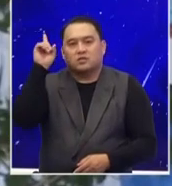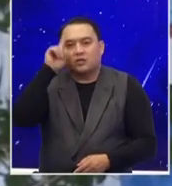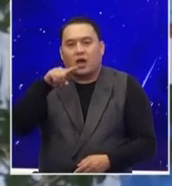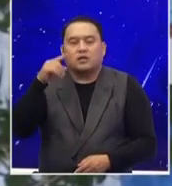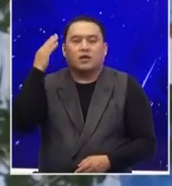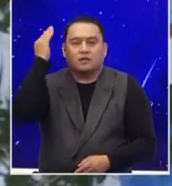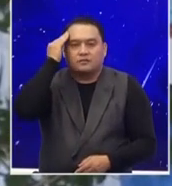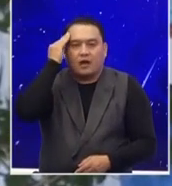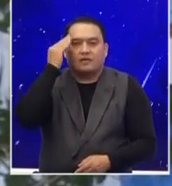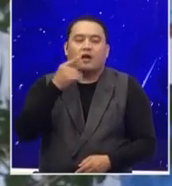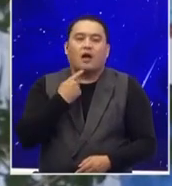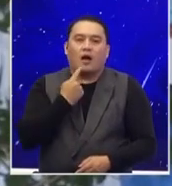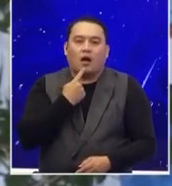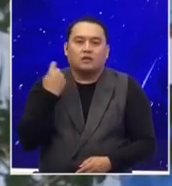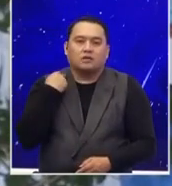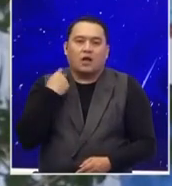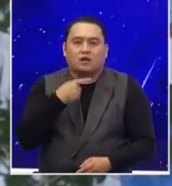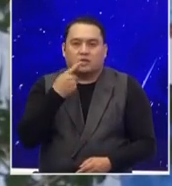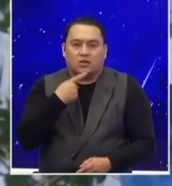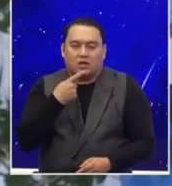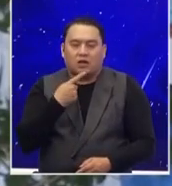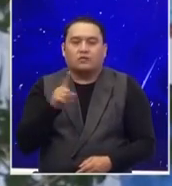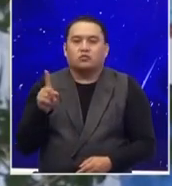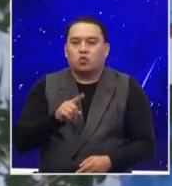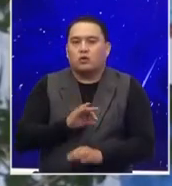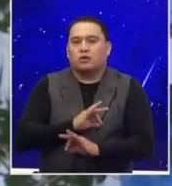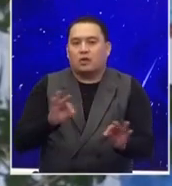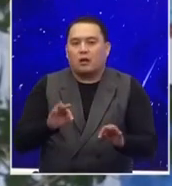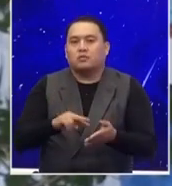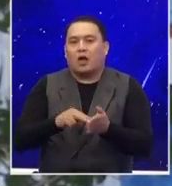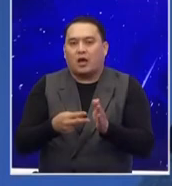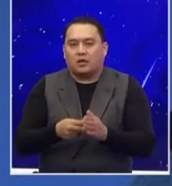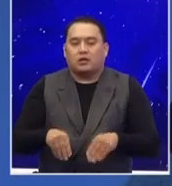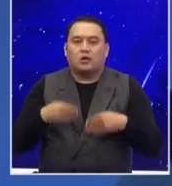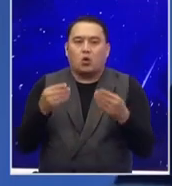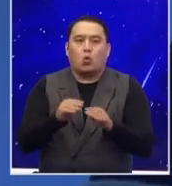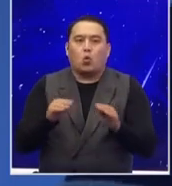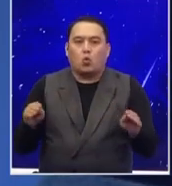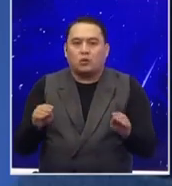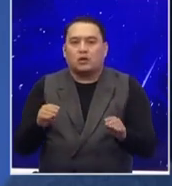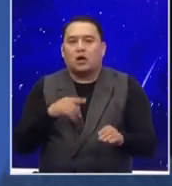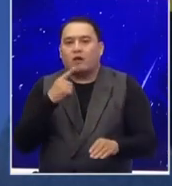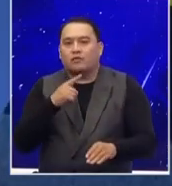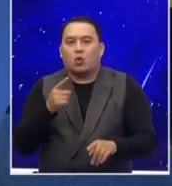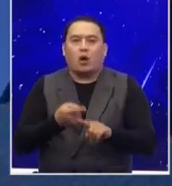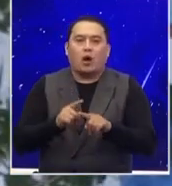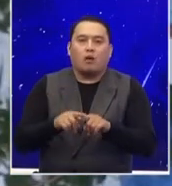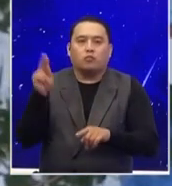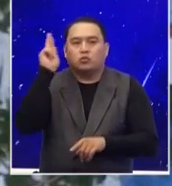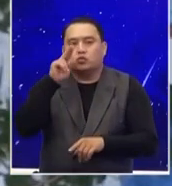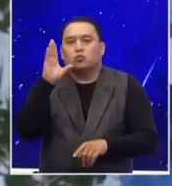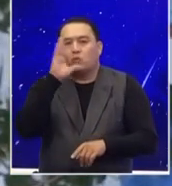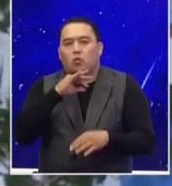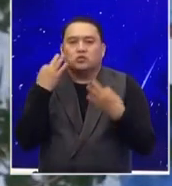базовым знанием языка и может ясно выражаться. Но в идеале мы планируем дать нашим ученикам уровень интермедиат. На нем обучающийся